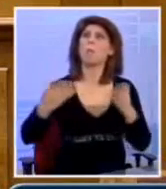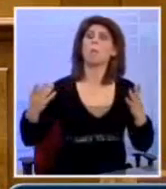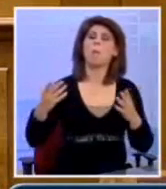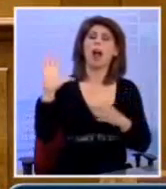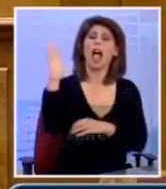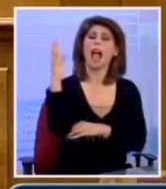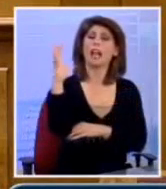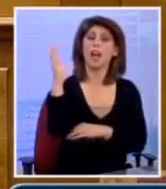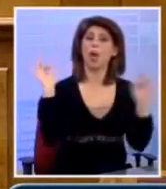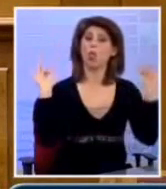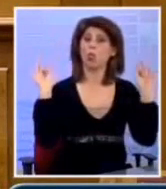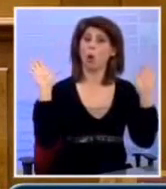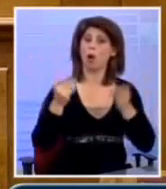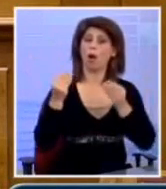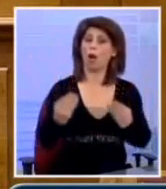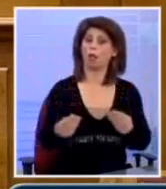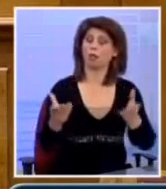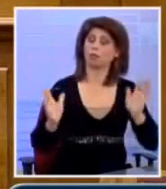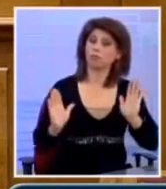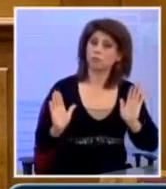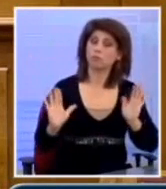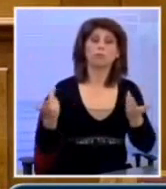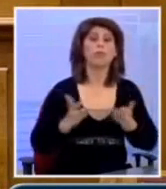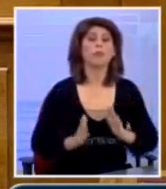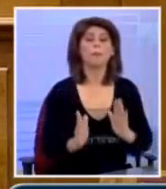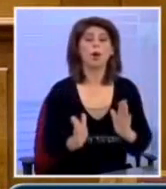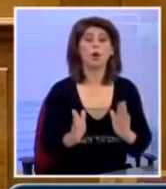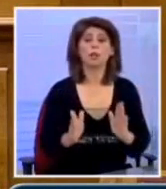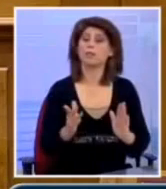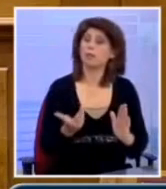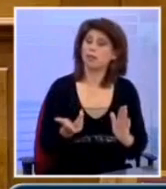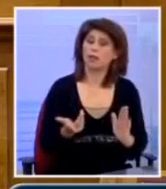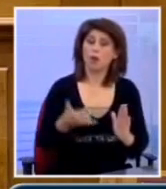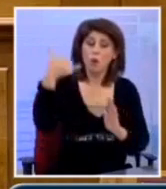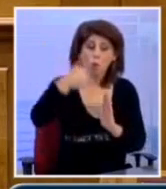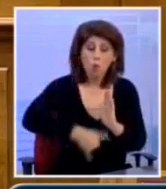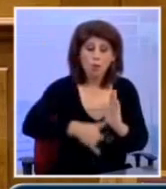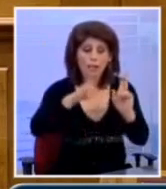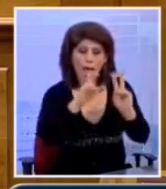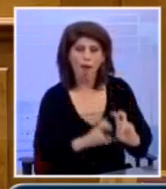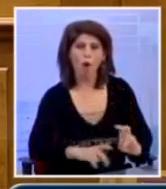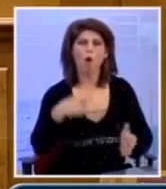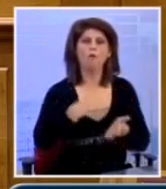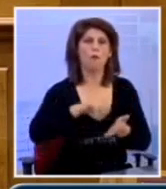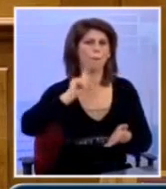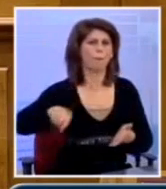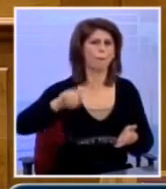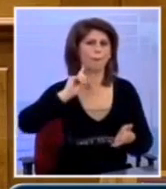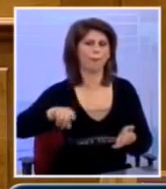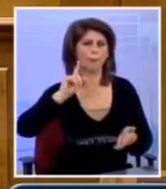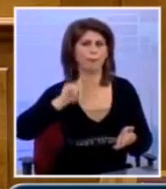Γιατί δεν προχωρήσατε αλήθεια σε ουσιαστικούς ελέγχους για τη φοροδιαφυγή?